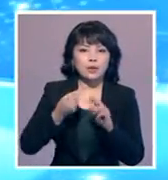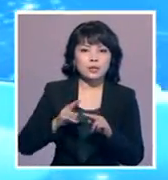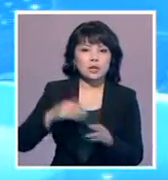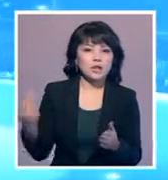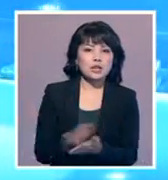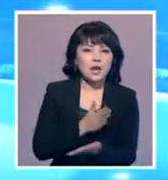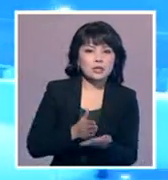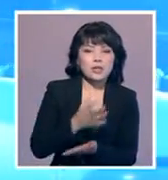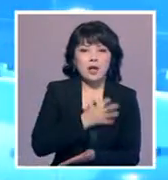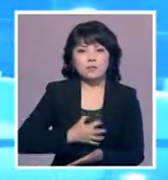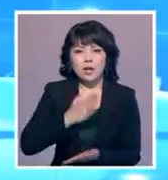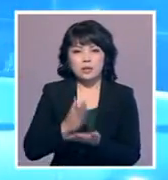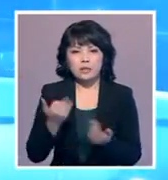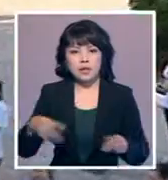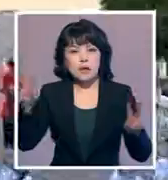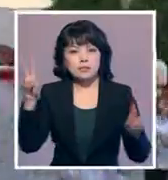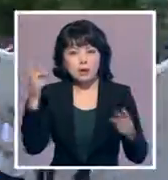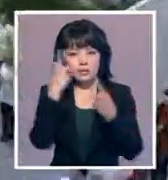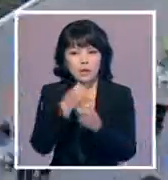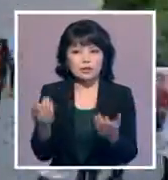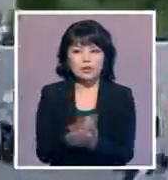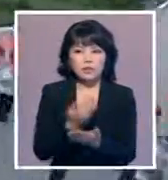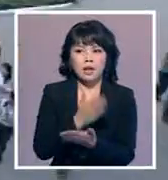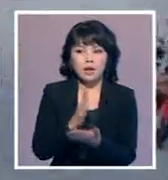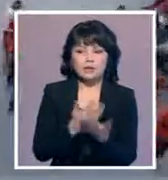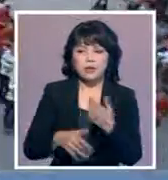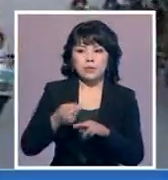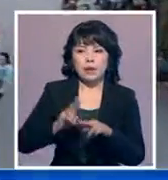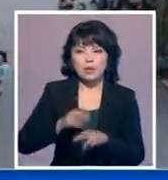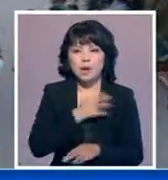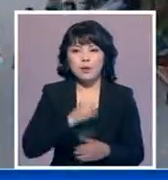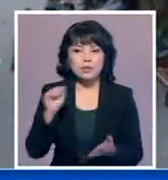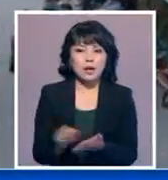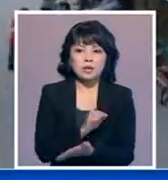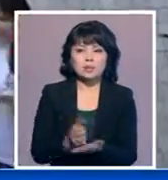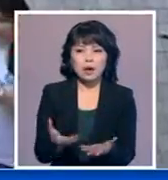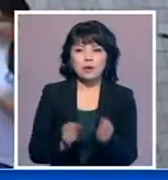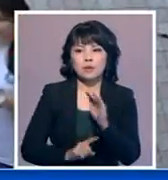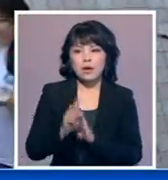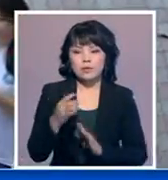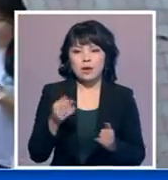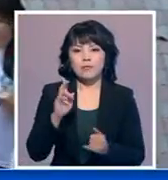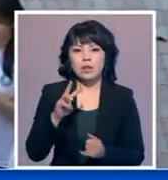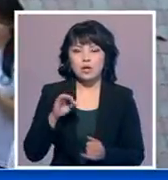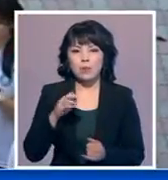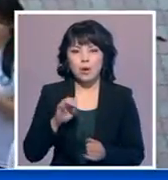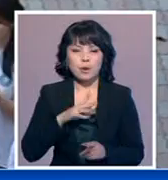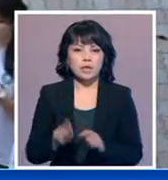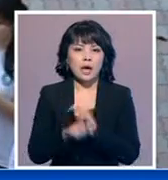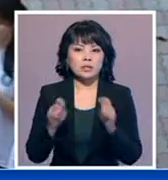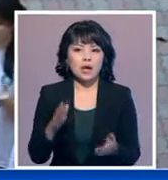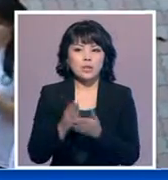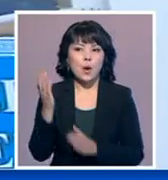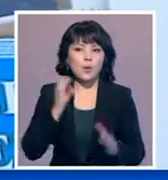оқиға. Осылай деп ұран салған Қыздар педагогика университеті бүгін маңызды құжатты қолдау мақсатында флешмоб ұйымдастырды. Университет